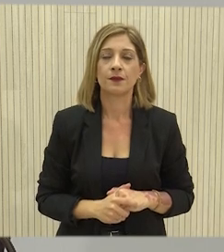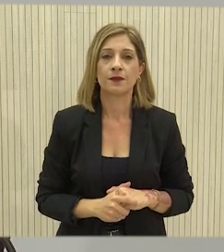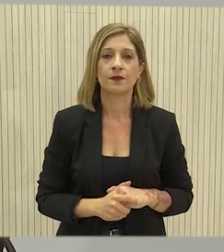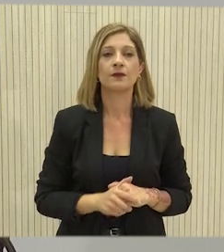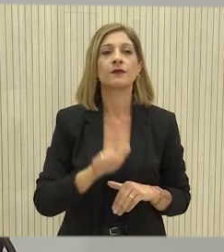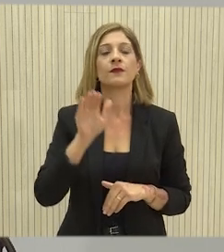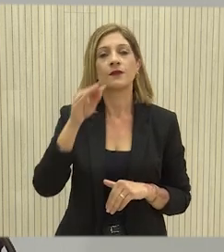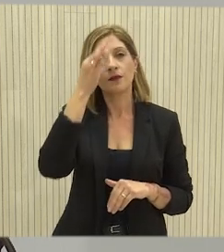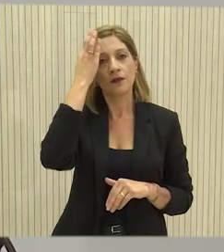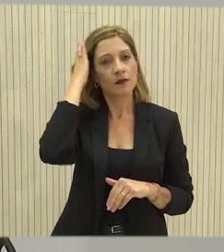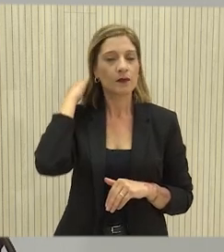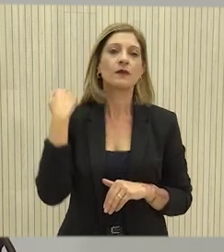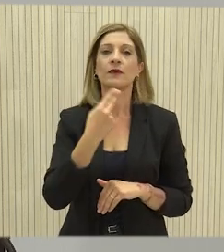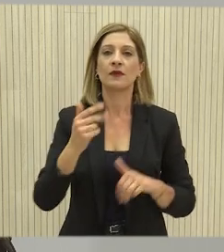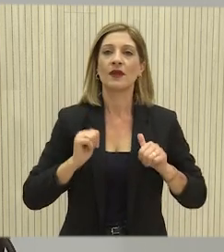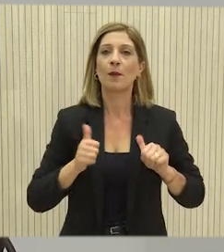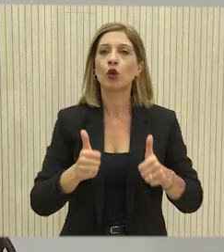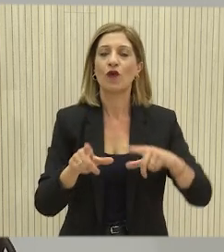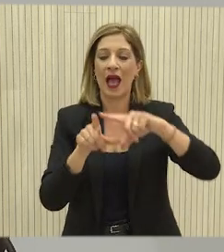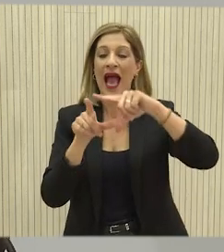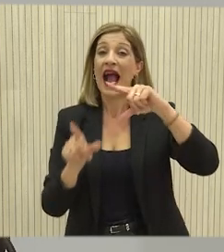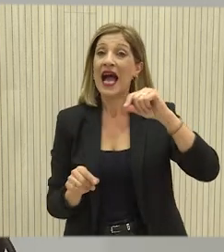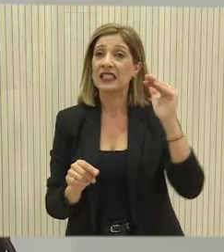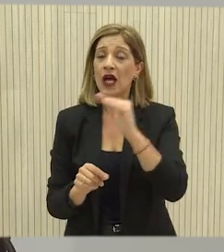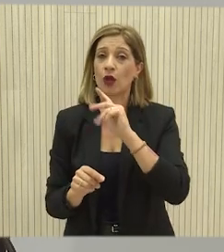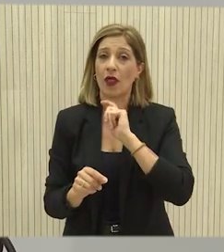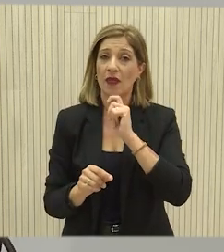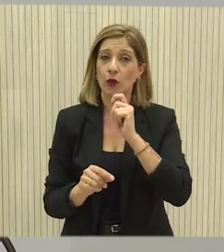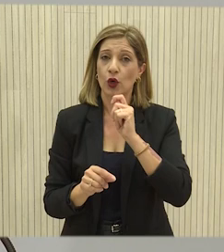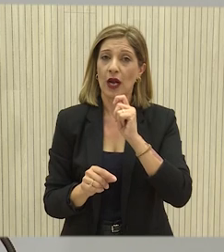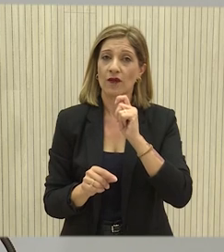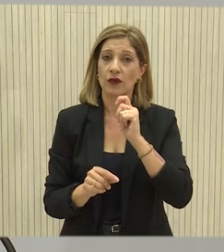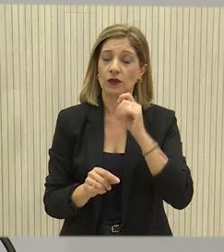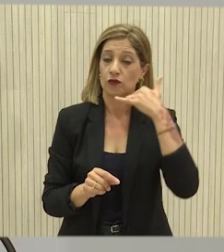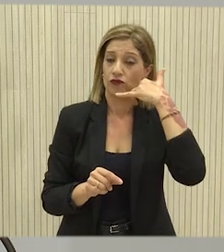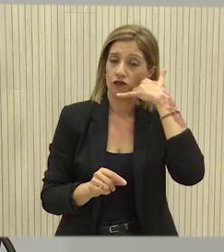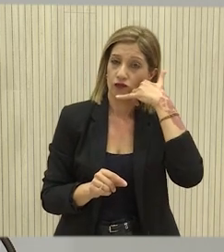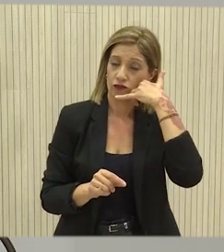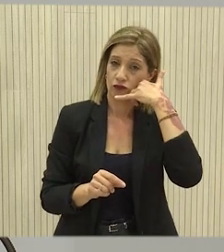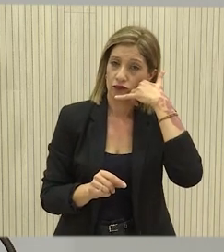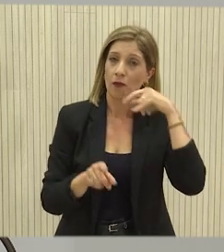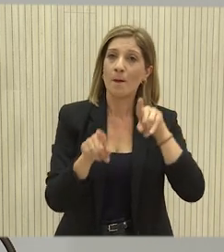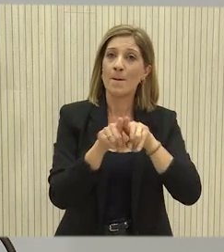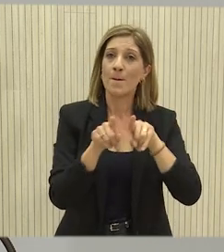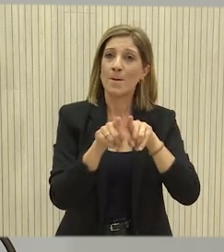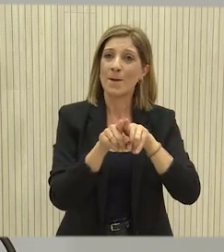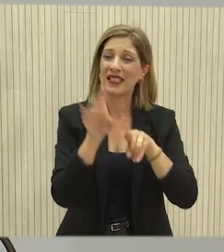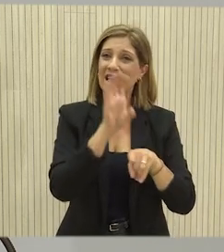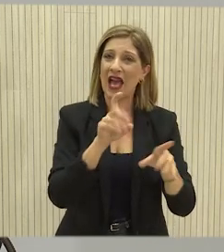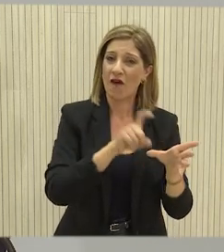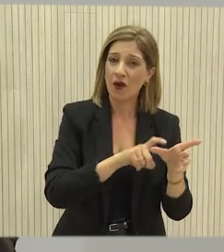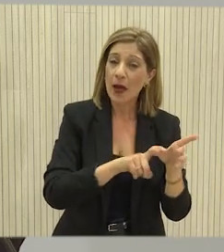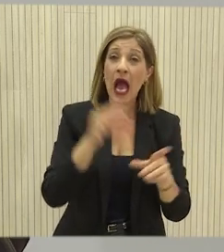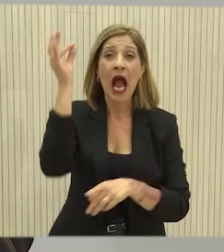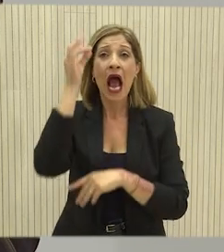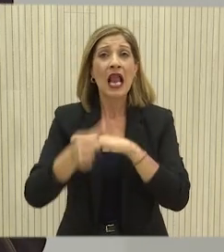έχουμε. Από πλευρά επαφών για βαθμό τη πρωτοβουλία με τη Γάζα, θα υπάρξουν εκτό από την κυρία Φοντερλάι, είναι εκτενούσε για ένα τηλεφωνό με τον κύριο Μακρόν, έγινε, θα γίνει άλλη στιγμή,